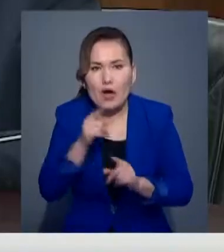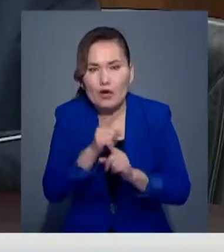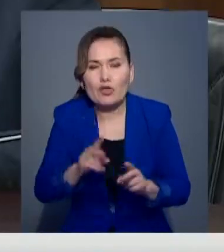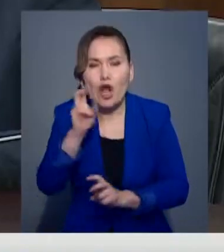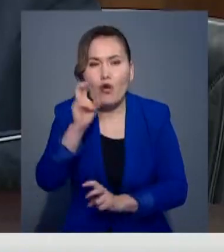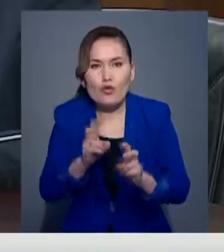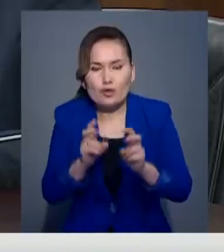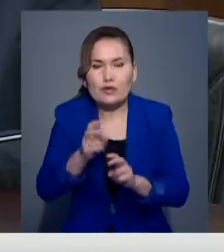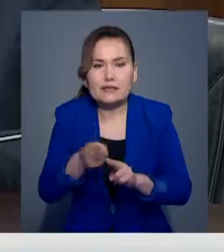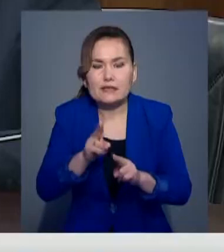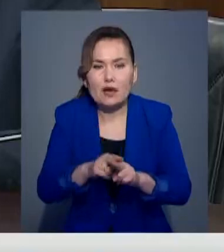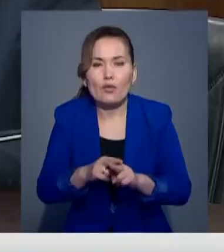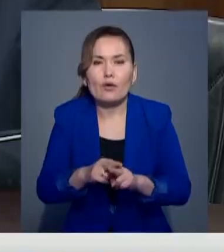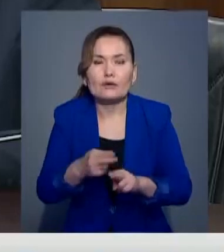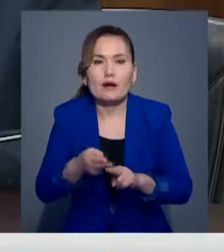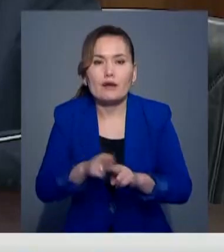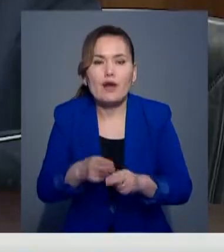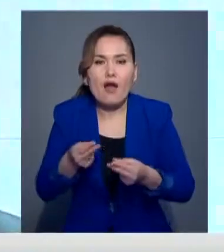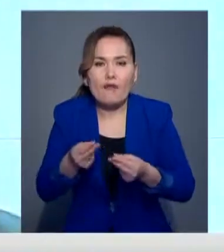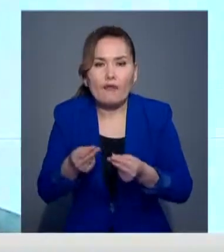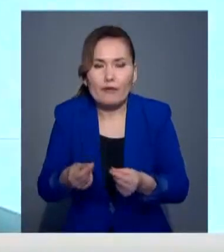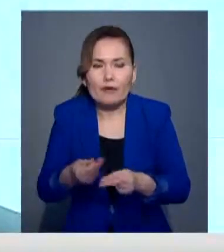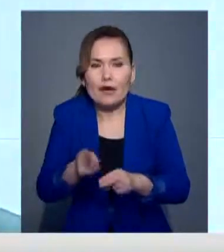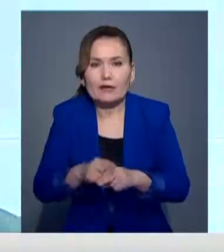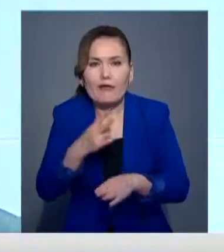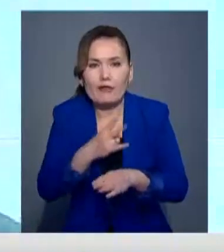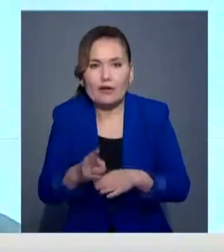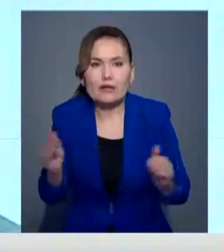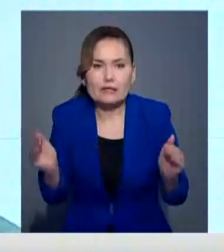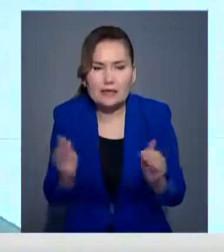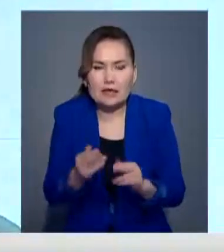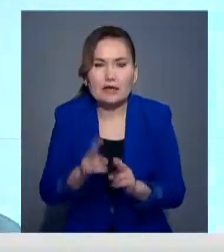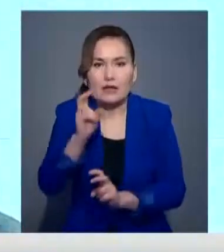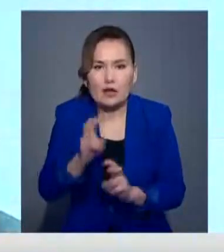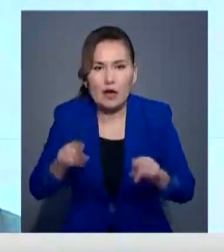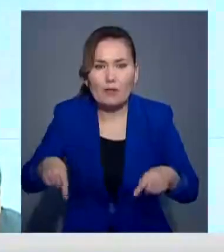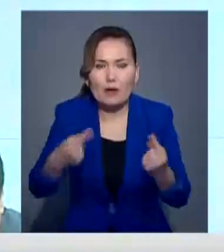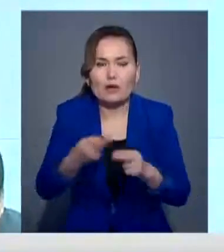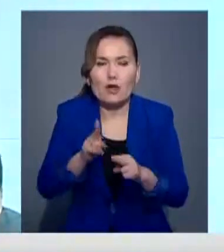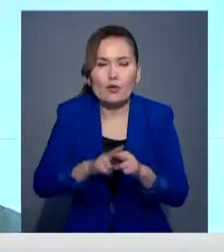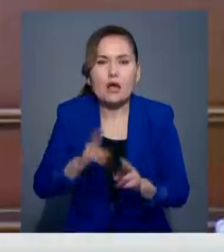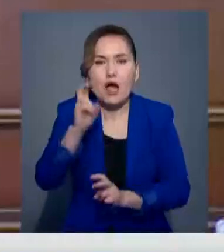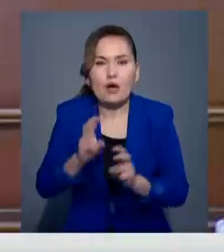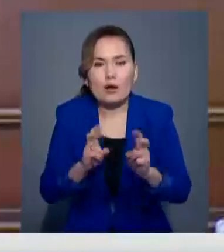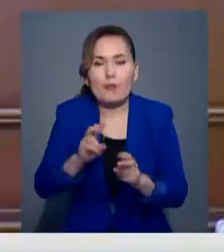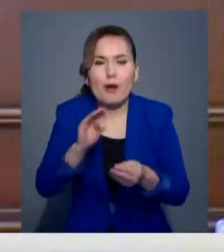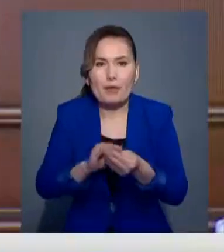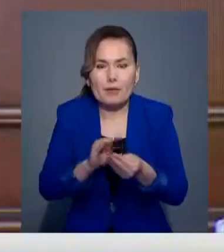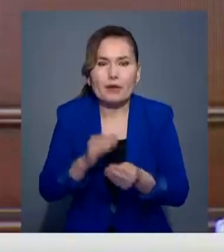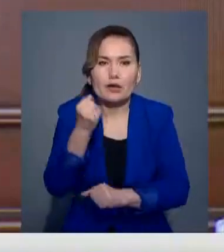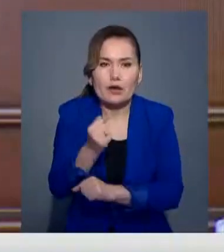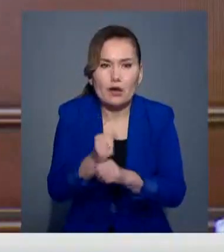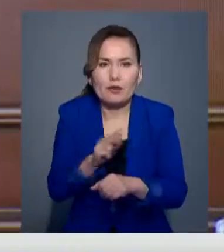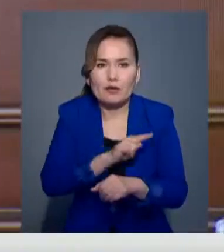етпейтін шығындарды үнемдеуге көңіл бөлінуде. Соның нәтижесінде мұнай-газ саласында тұрақтылық сақталған. Тіпті жоспардан көп